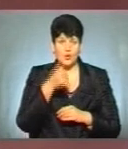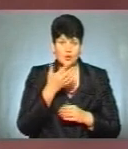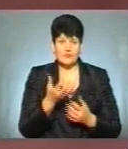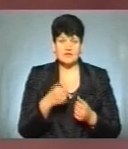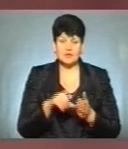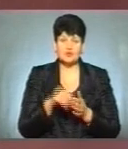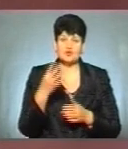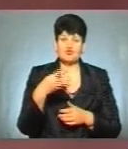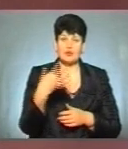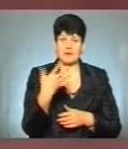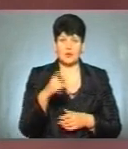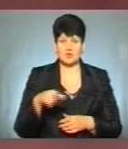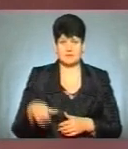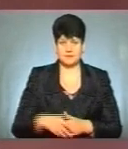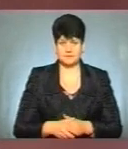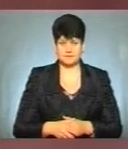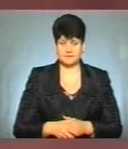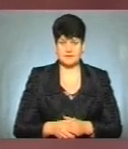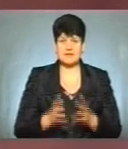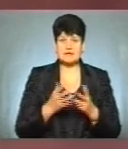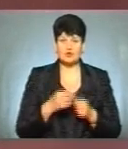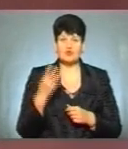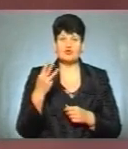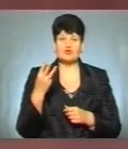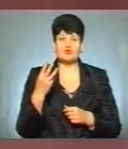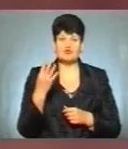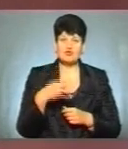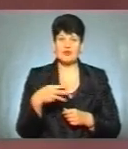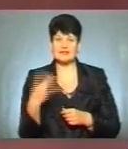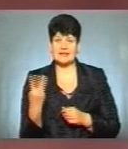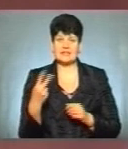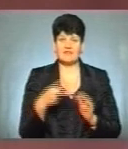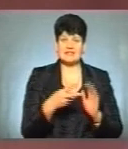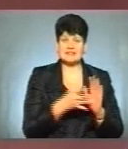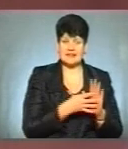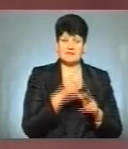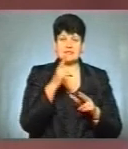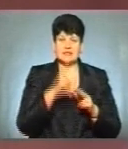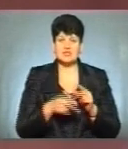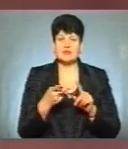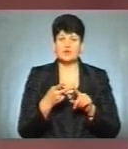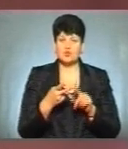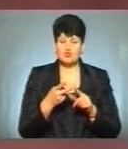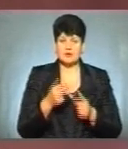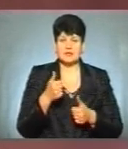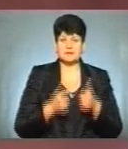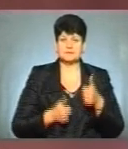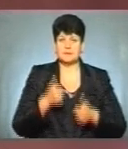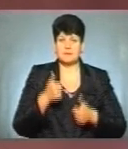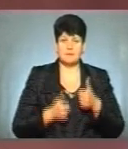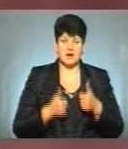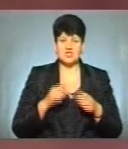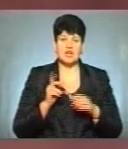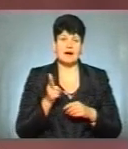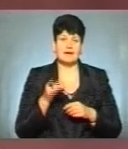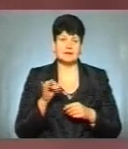взяли участь 45 осіб. З рахунком 43-29 завершився другий гандбольний матч тернопільської команди